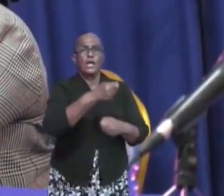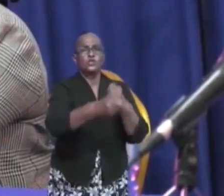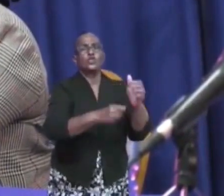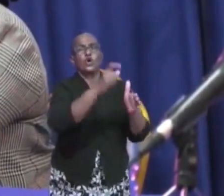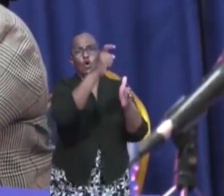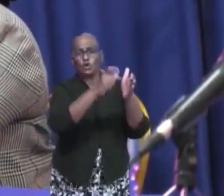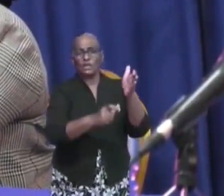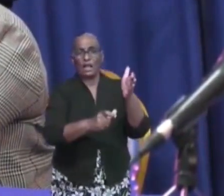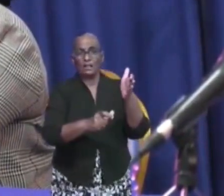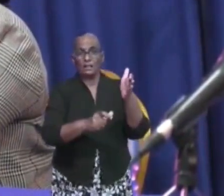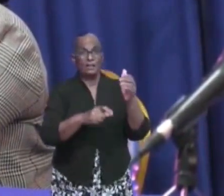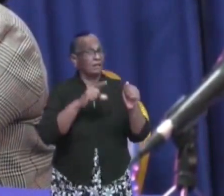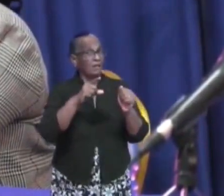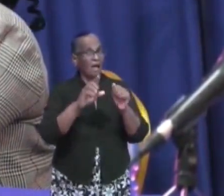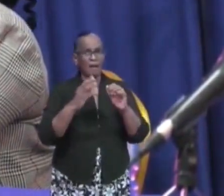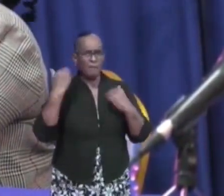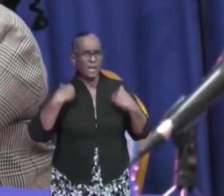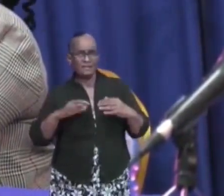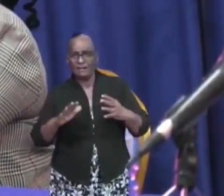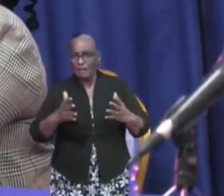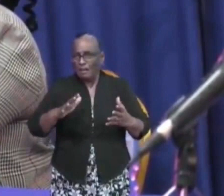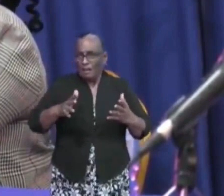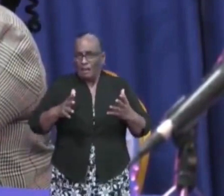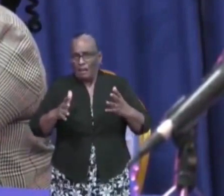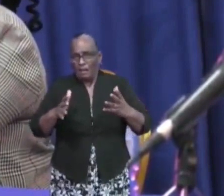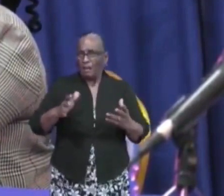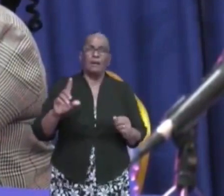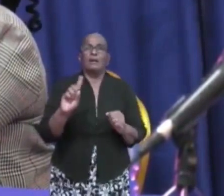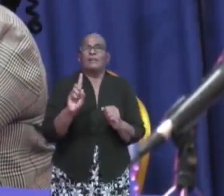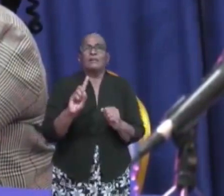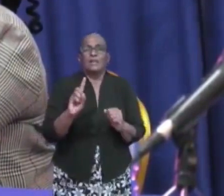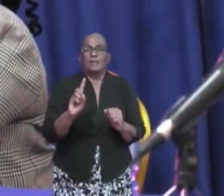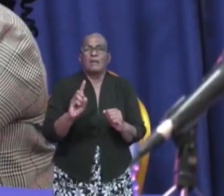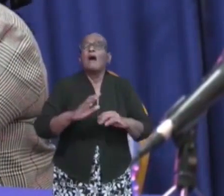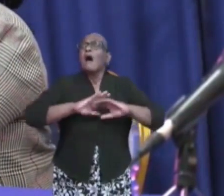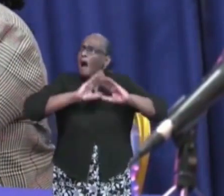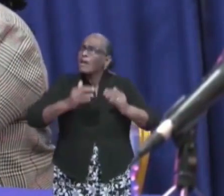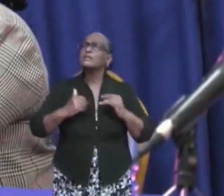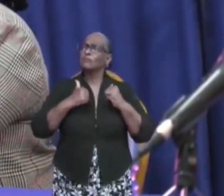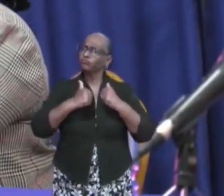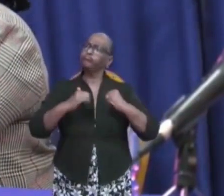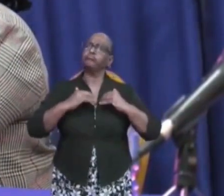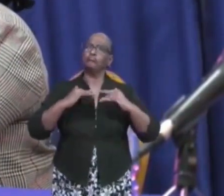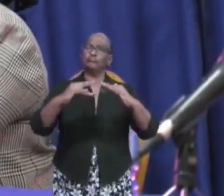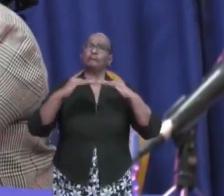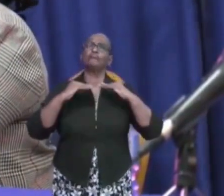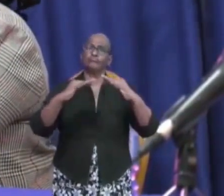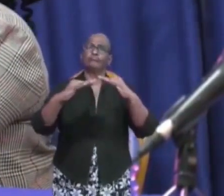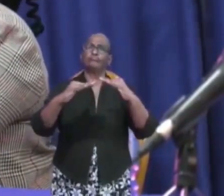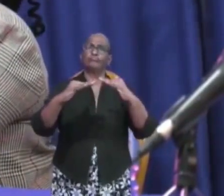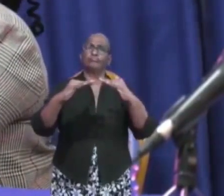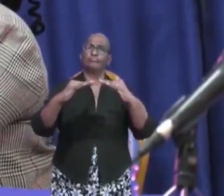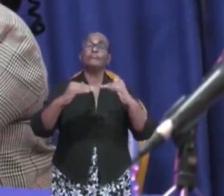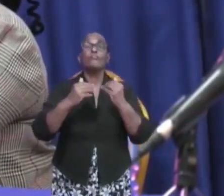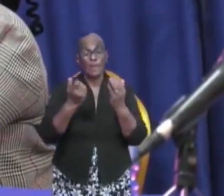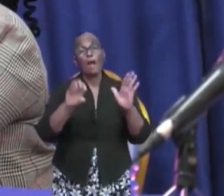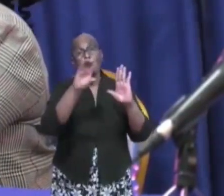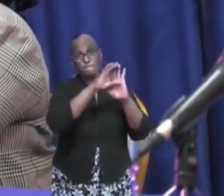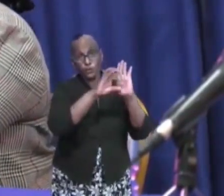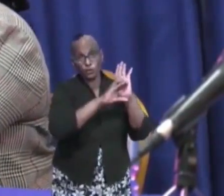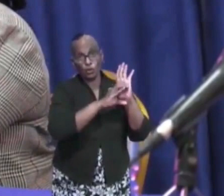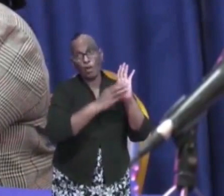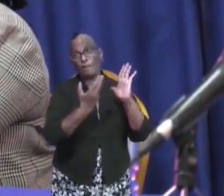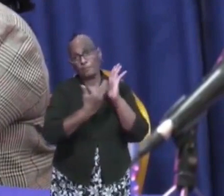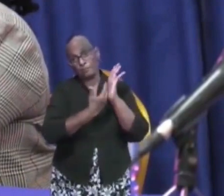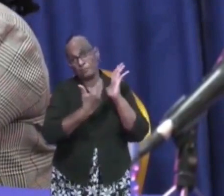uno absmasan kande san dege dege. Dus alles aan waka falak boom ding ding a protocol